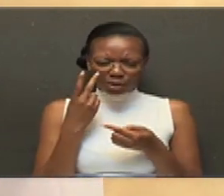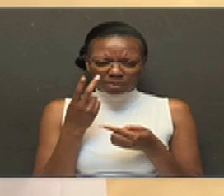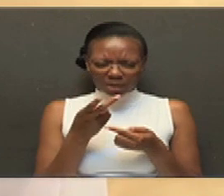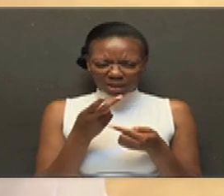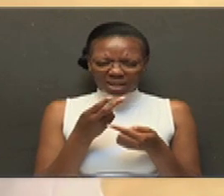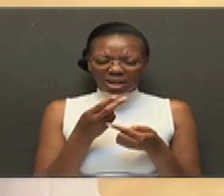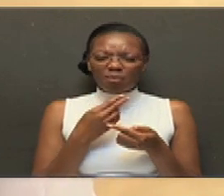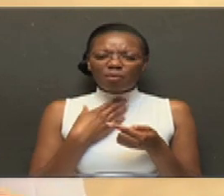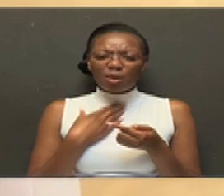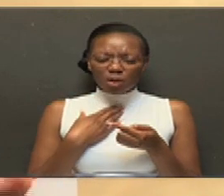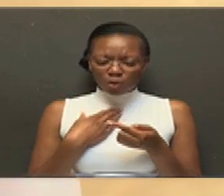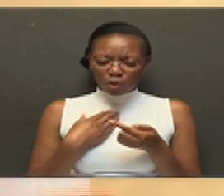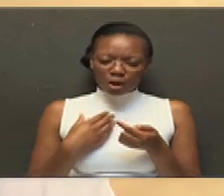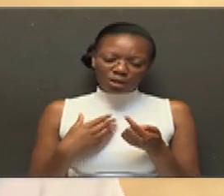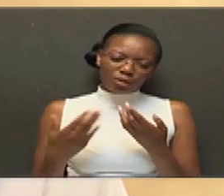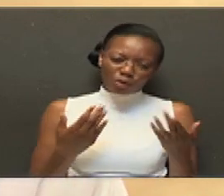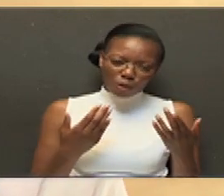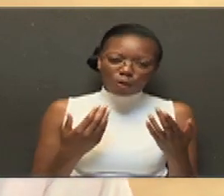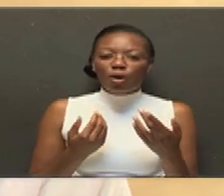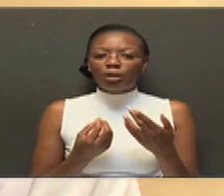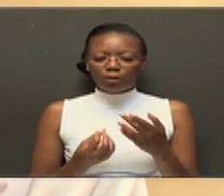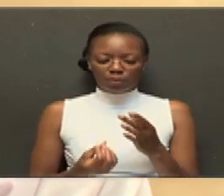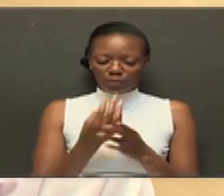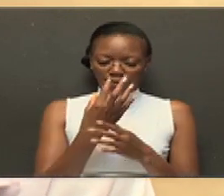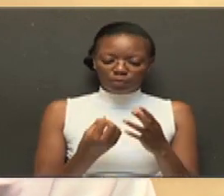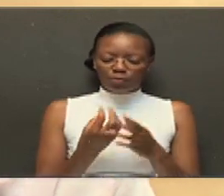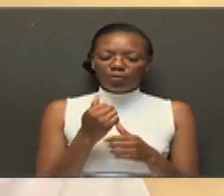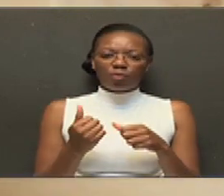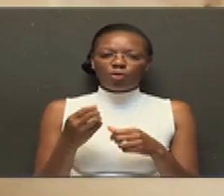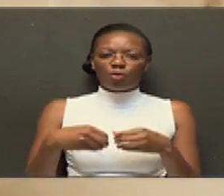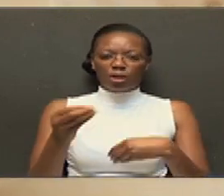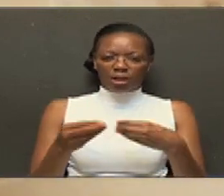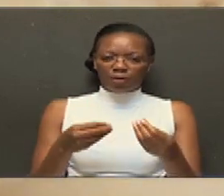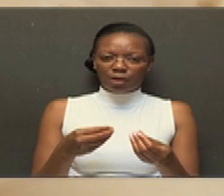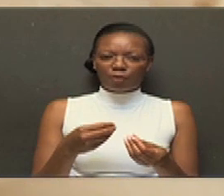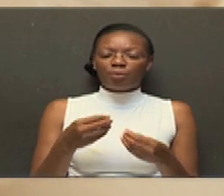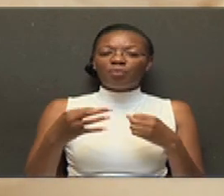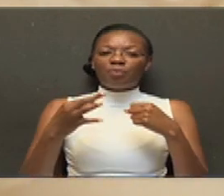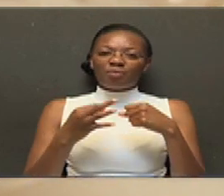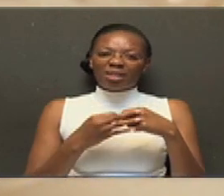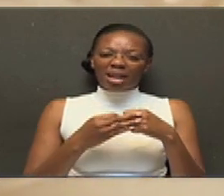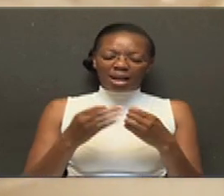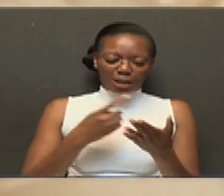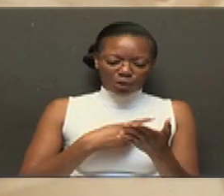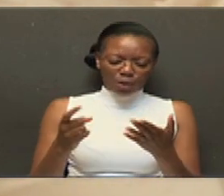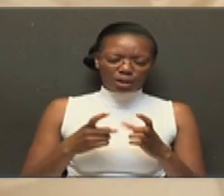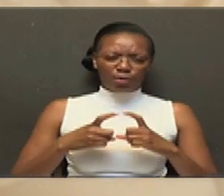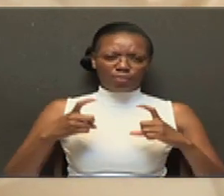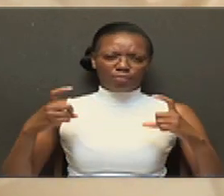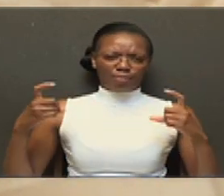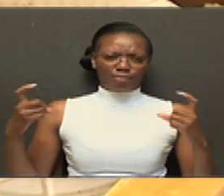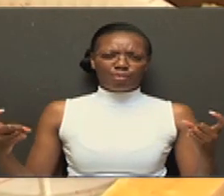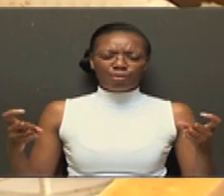kuna ile protein wanahitaji. So tunawapea majani yenye iko na hiyo protein. Cricket baada ya wiki 8 huwa ni wakubwa na wenye